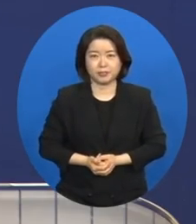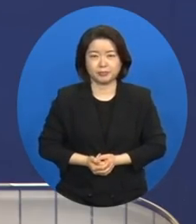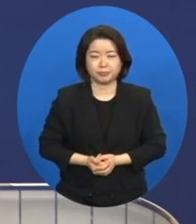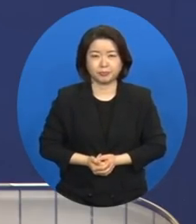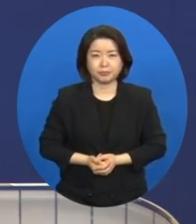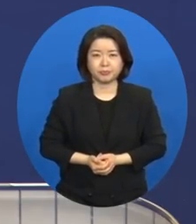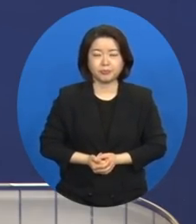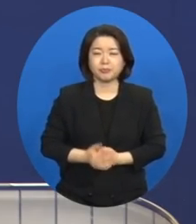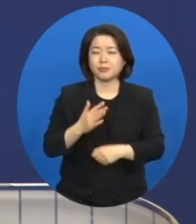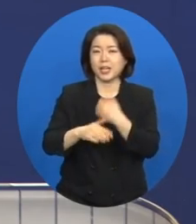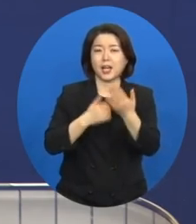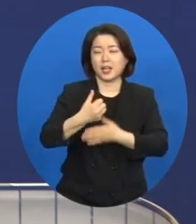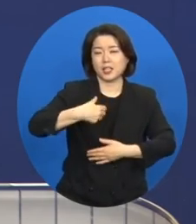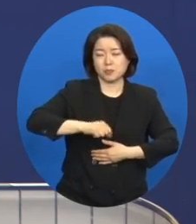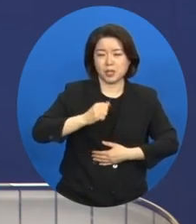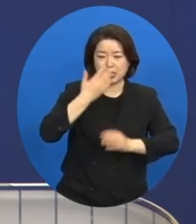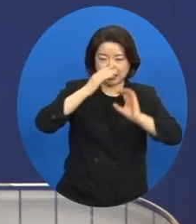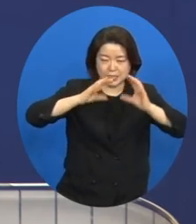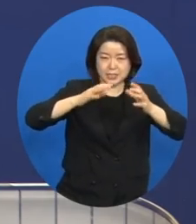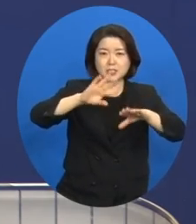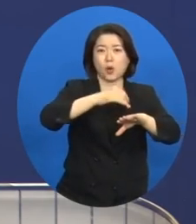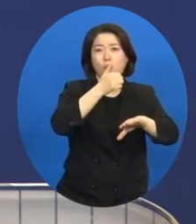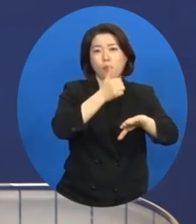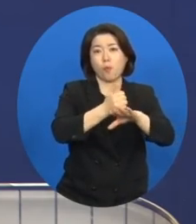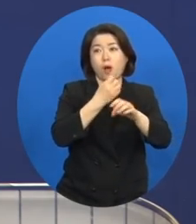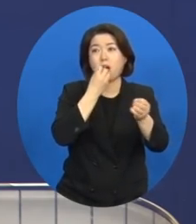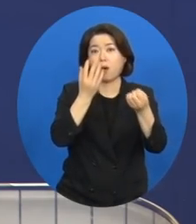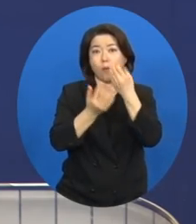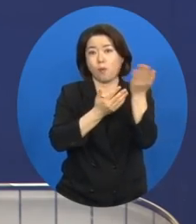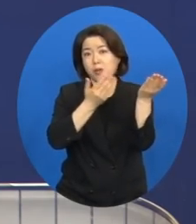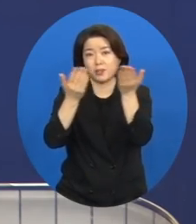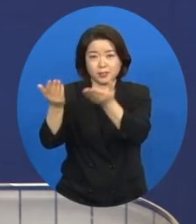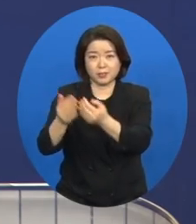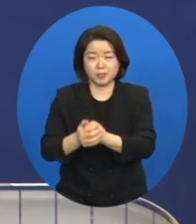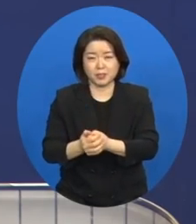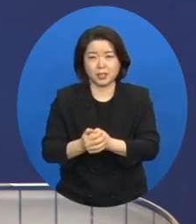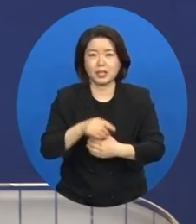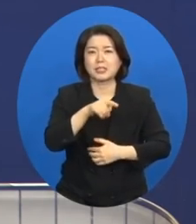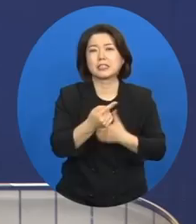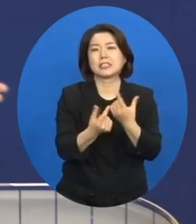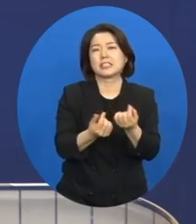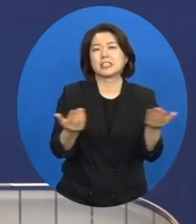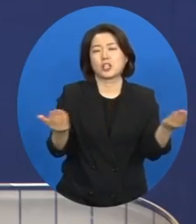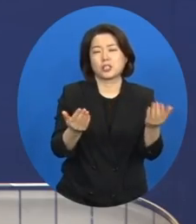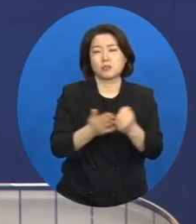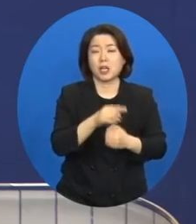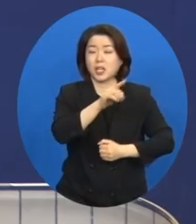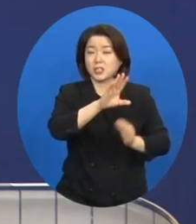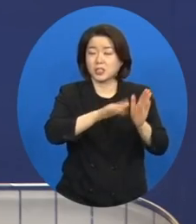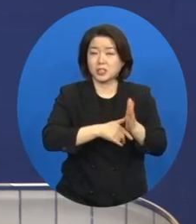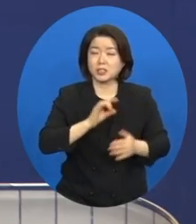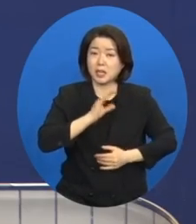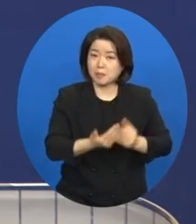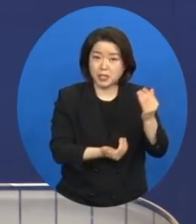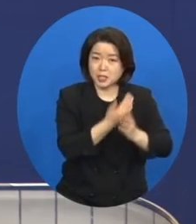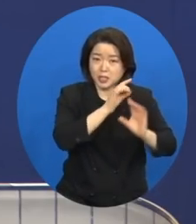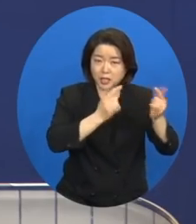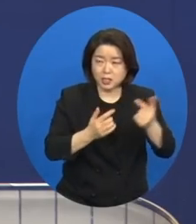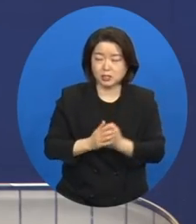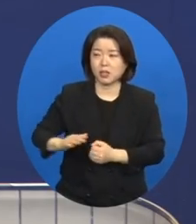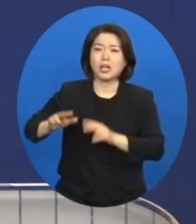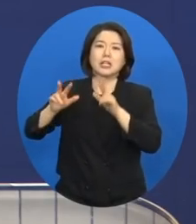하나님의 아들이요 이스라엘 왕이시군요. 그렇게 고백한다는 거야. 자, 이런 일들이 그때만 벌어진 것이 아니라 지금